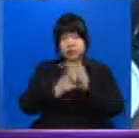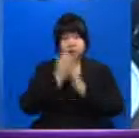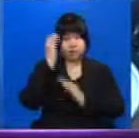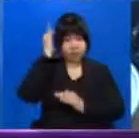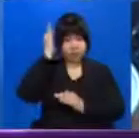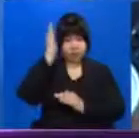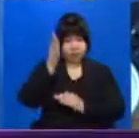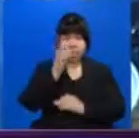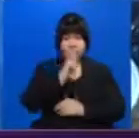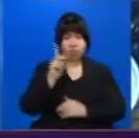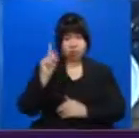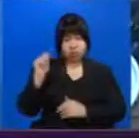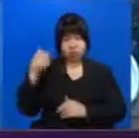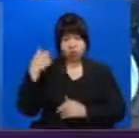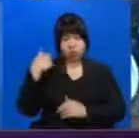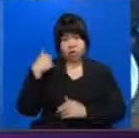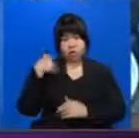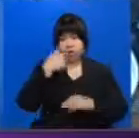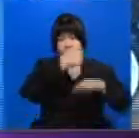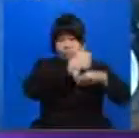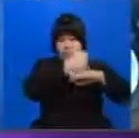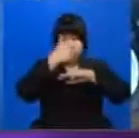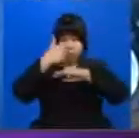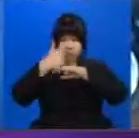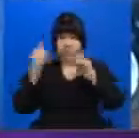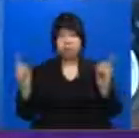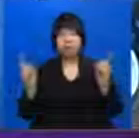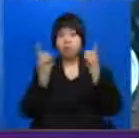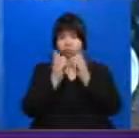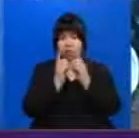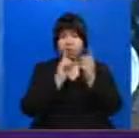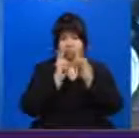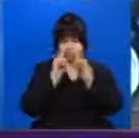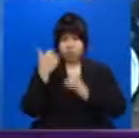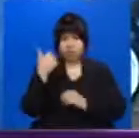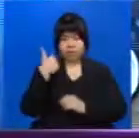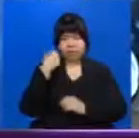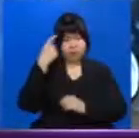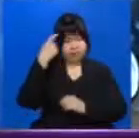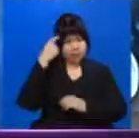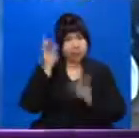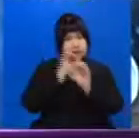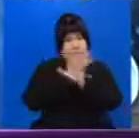จะเพิ่มตัวบุคคลระดับสูงทั้งสองฝ่ายเข้าร่วมพูดคุยเชื่อว่าจะได้ผลชัดเจนมากยิ่งขึ้น